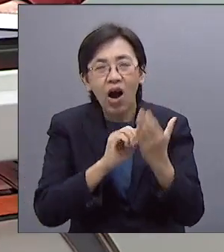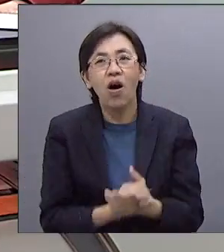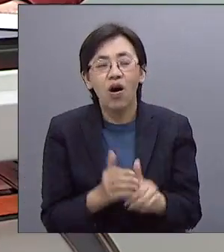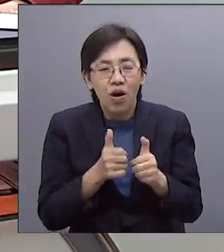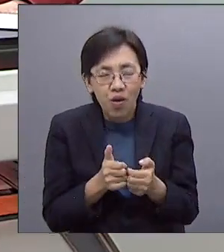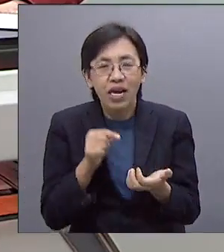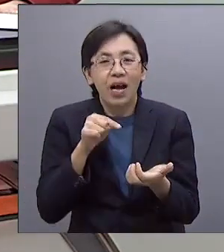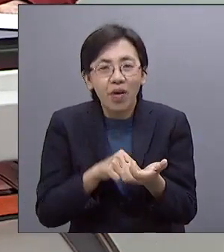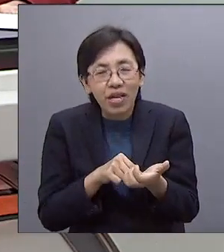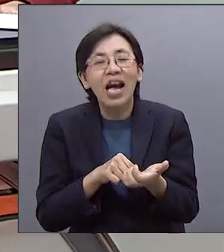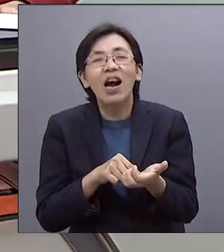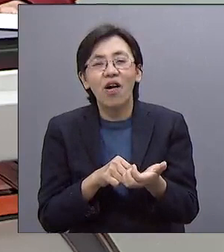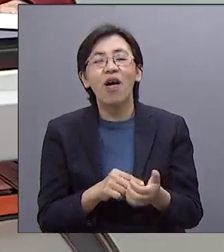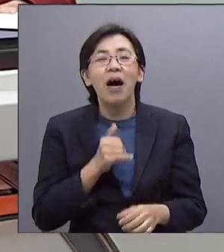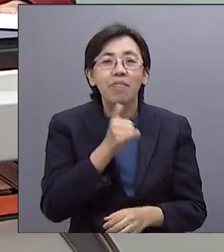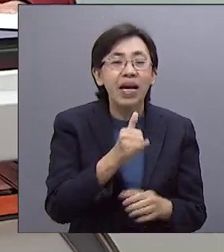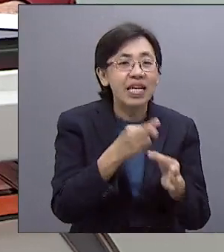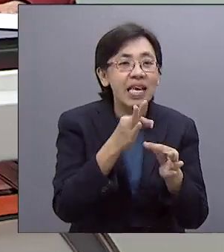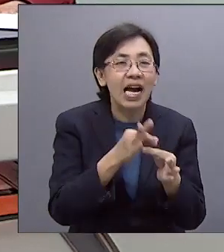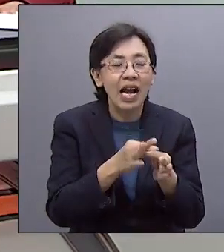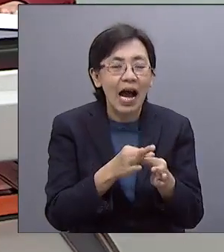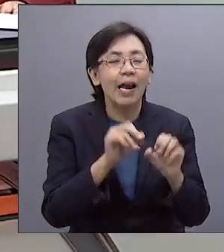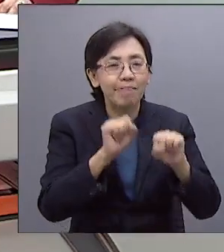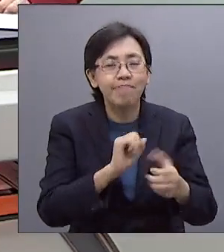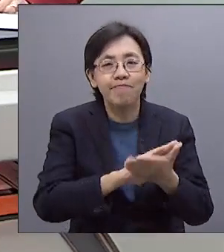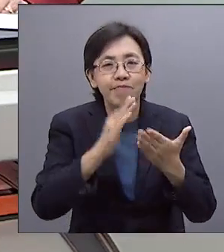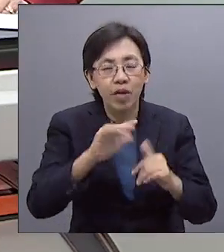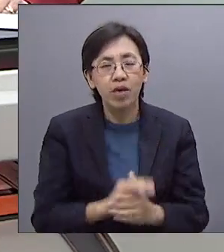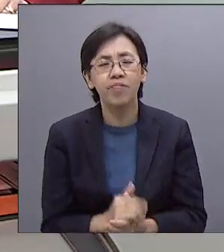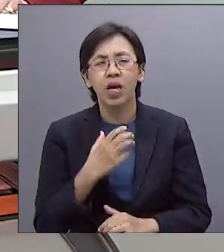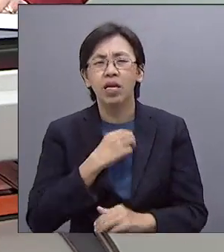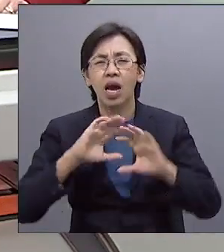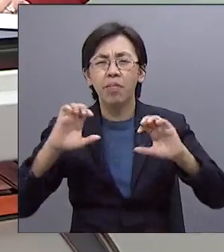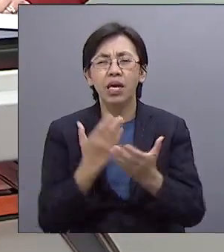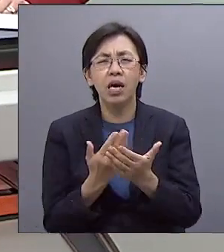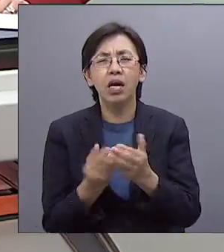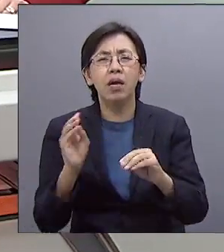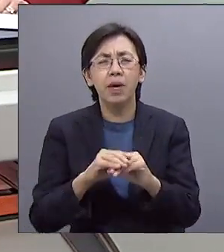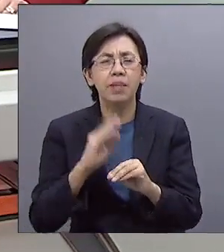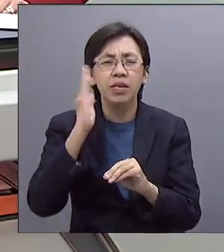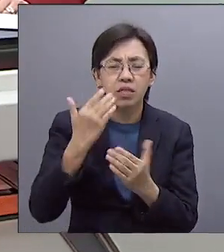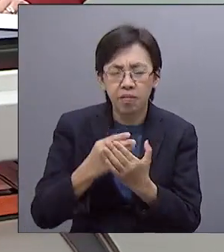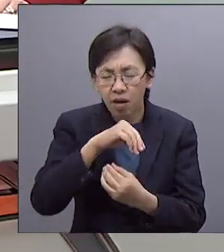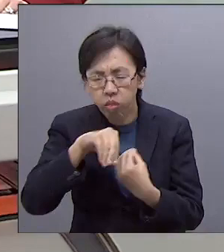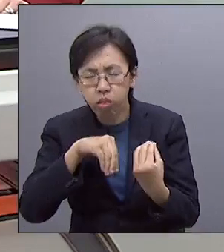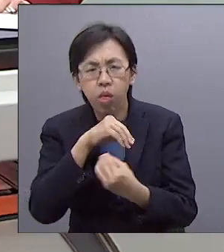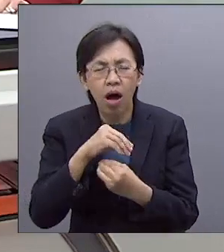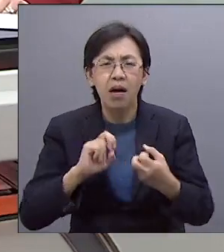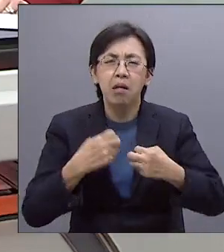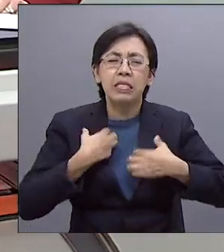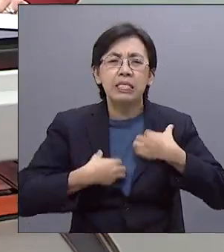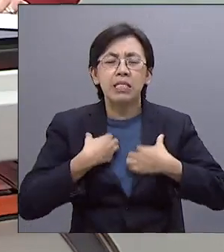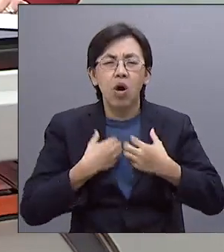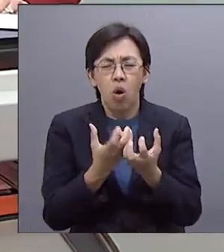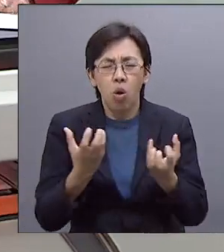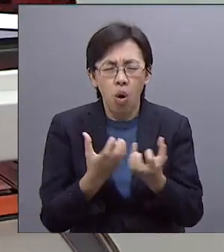ดิการแห่งรัฐกันที่ธนาคารกันตั้งแต่เช้าเลยนะคะอยากจะให้รัฐเพิ่มวงเงินจะได้มาบรรเทาความเดือดร้อนเนื่องจากสินค้